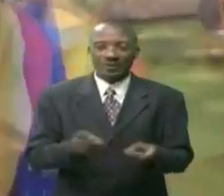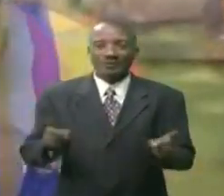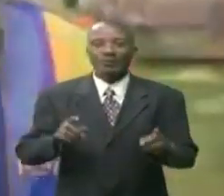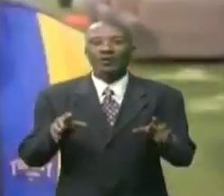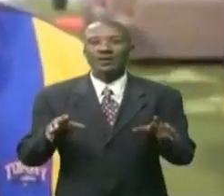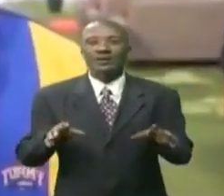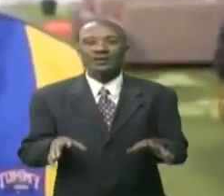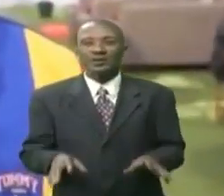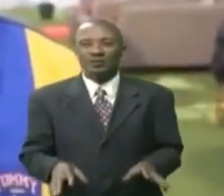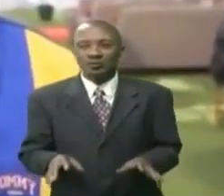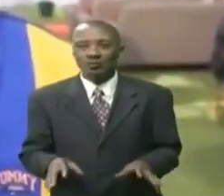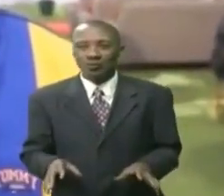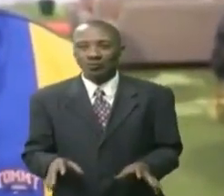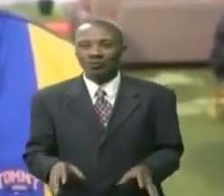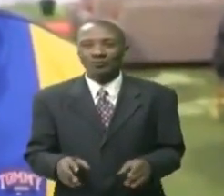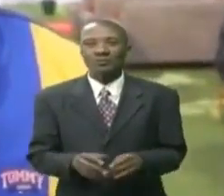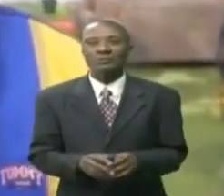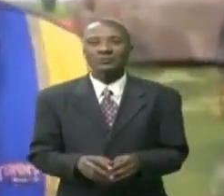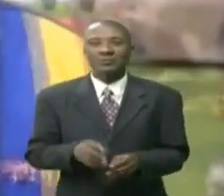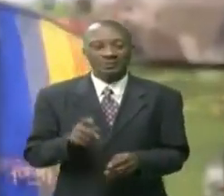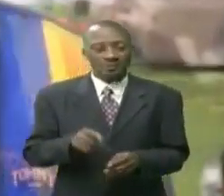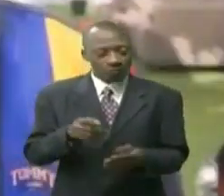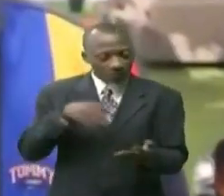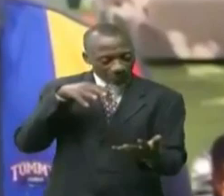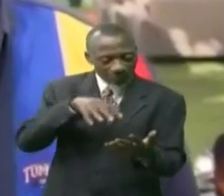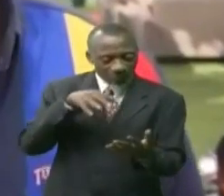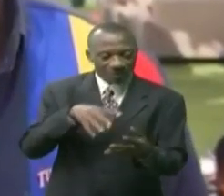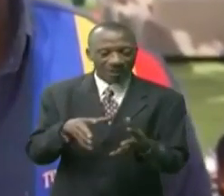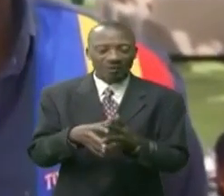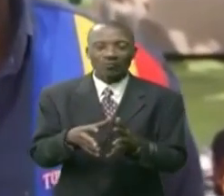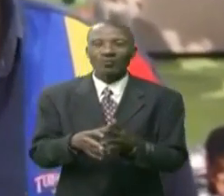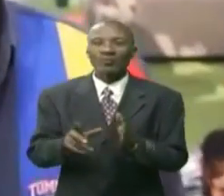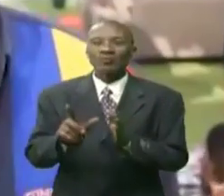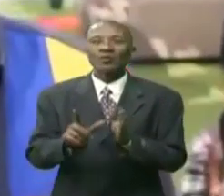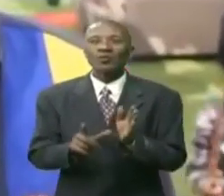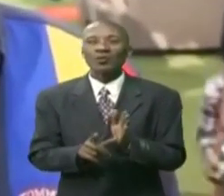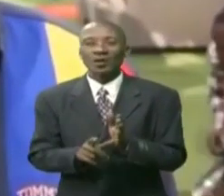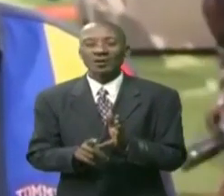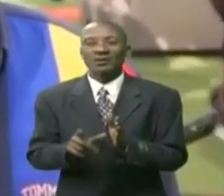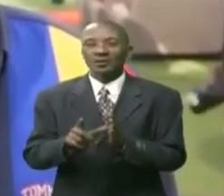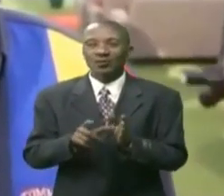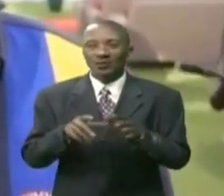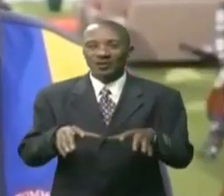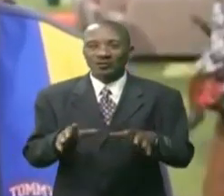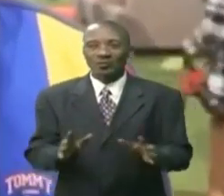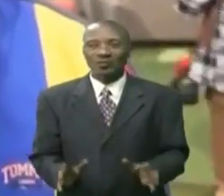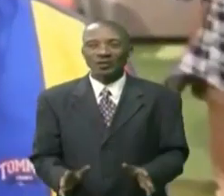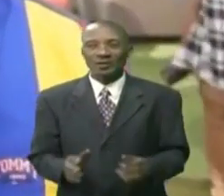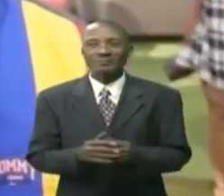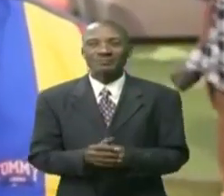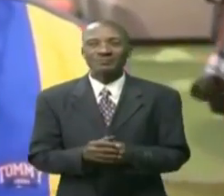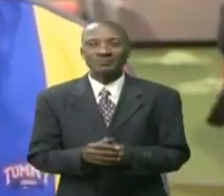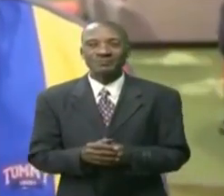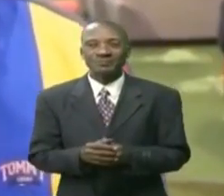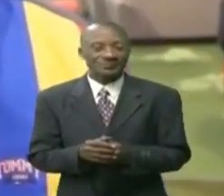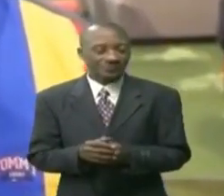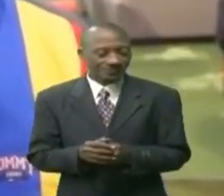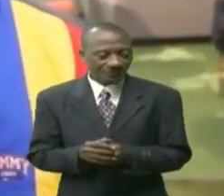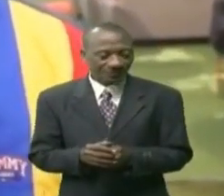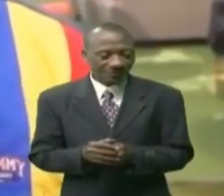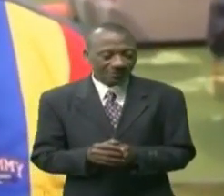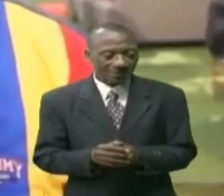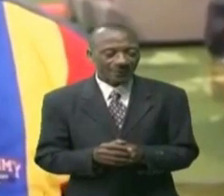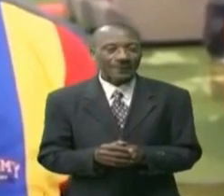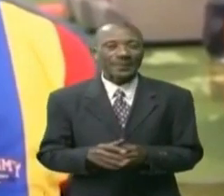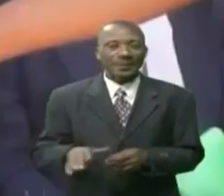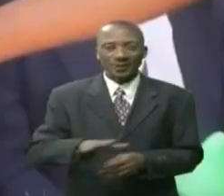regard de la loi du code minier. Ça prouve à suffisance que le pays est en train